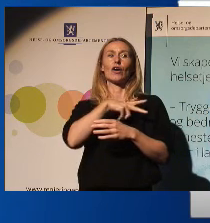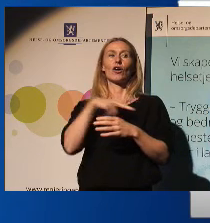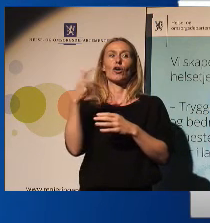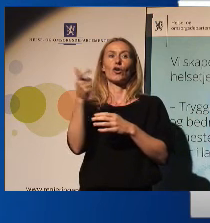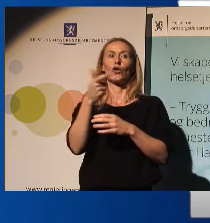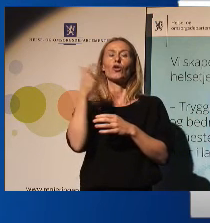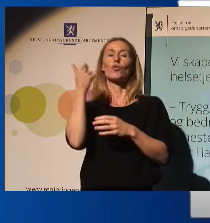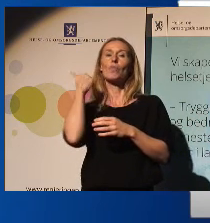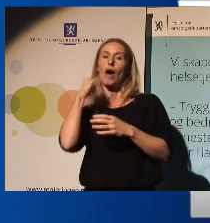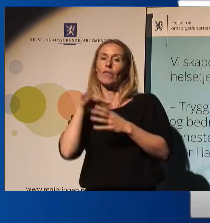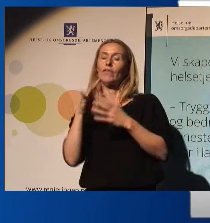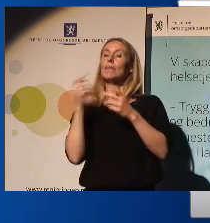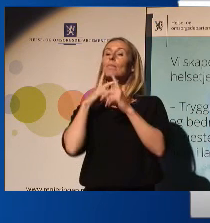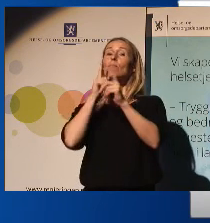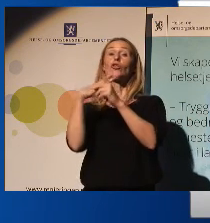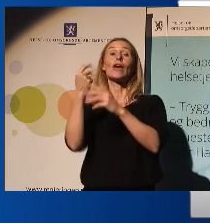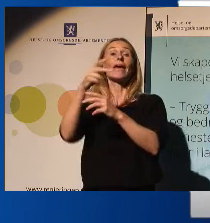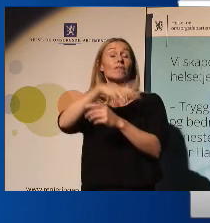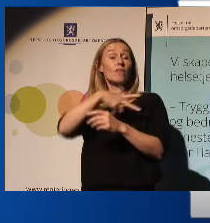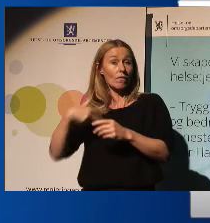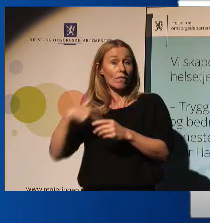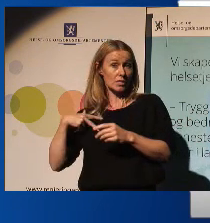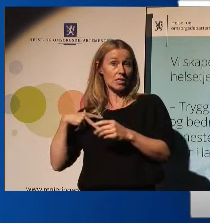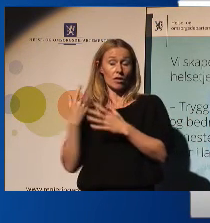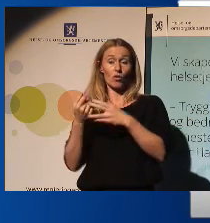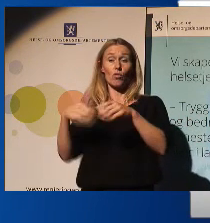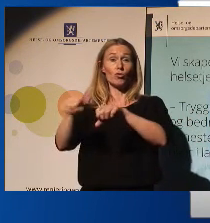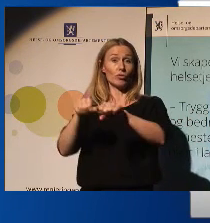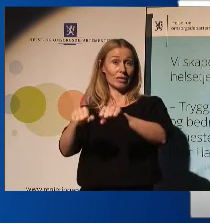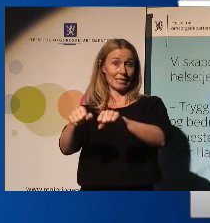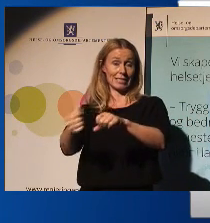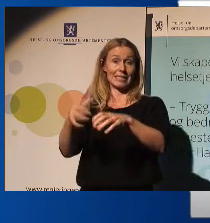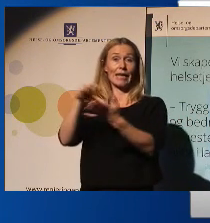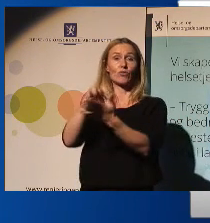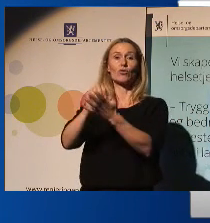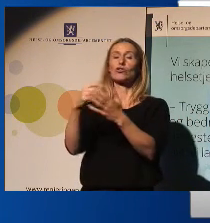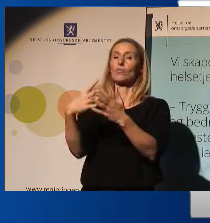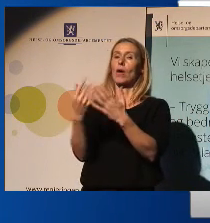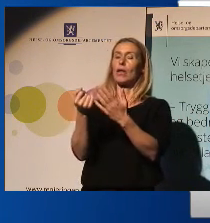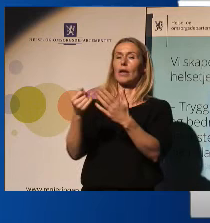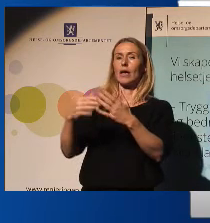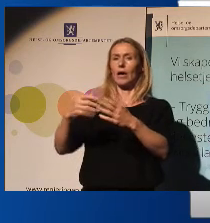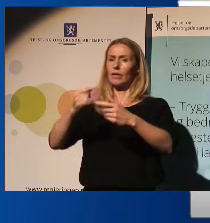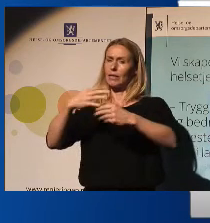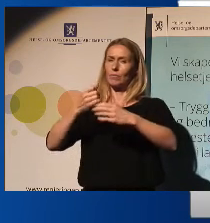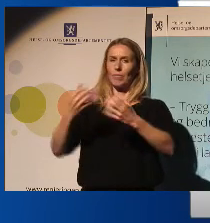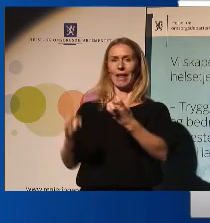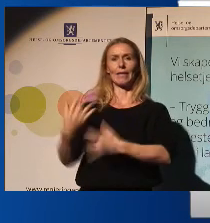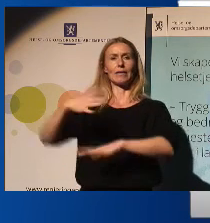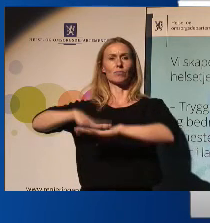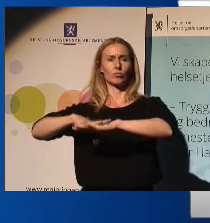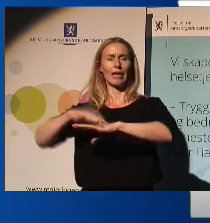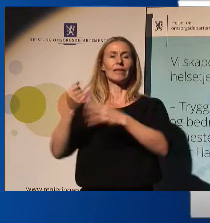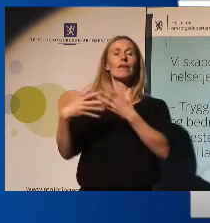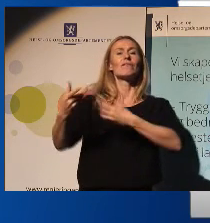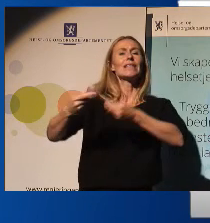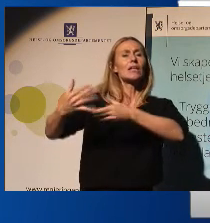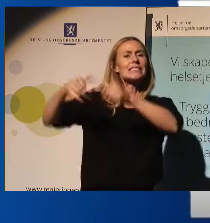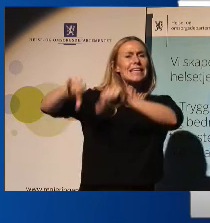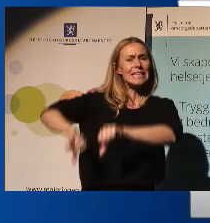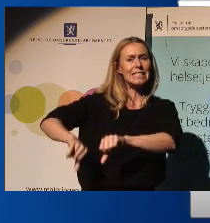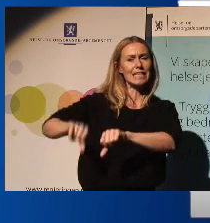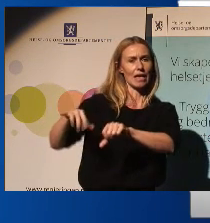en dansk kommunesektor som sto på en brennende plattform. I etterdønningen etter finanskrisen i Danmark så